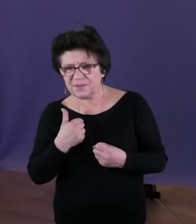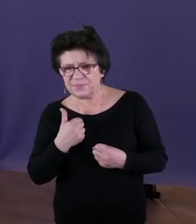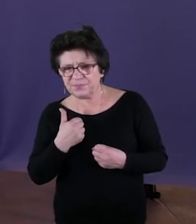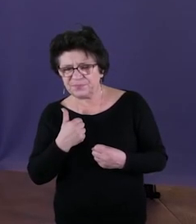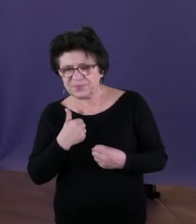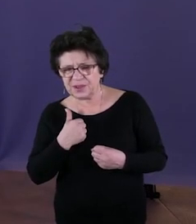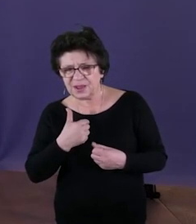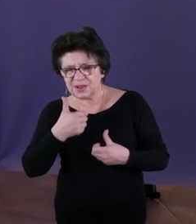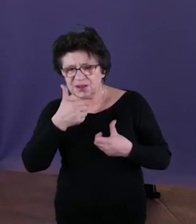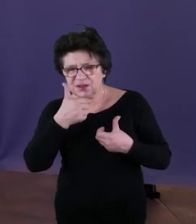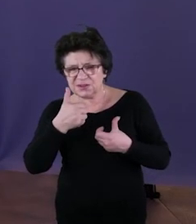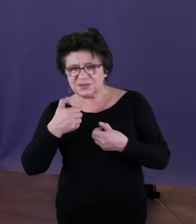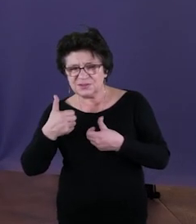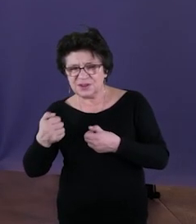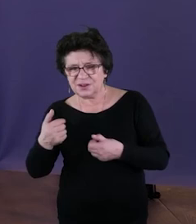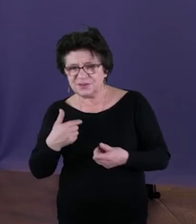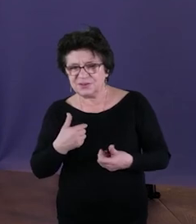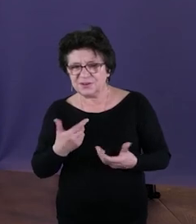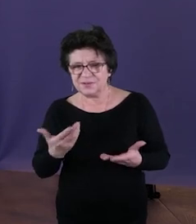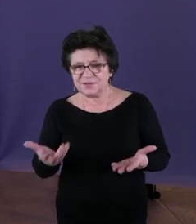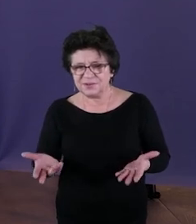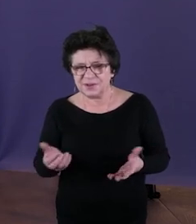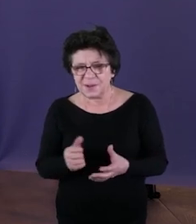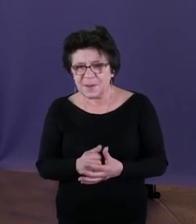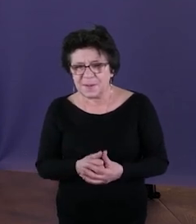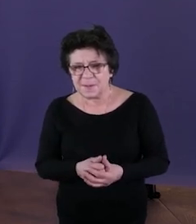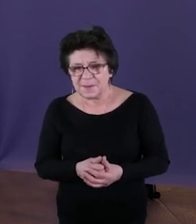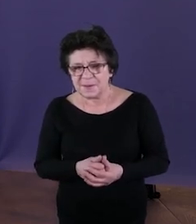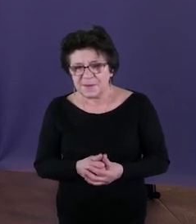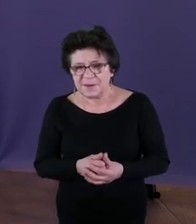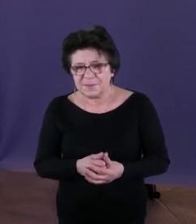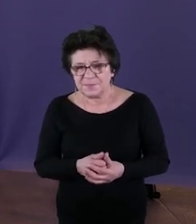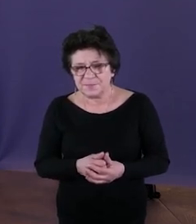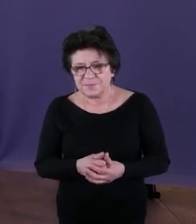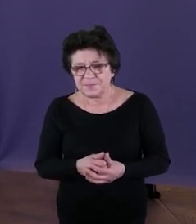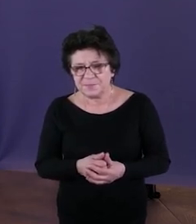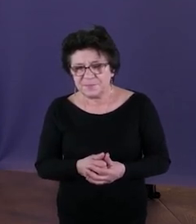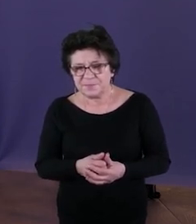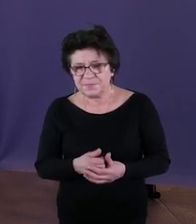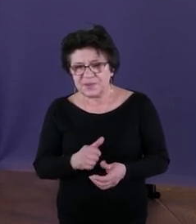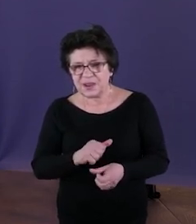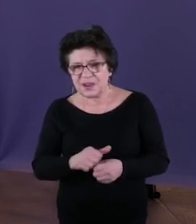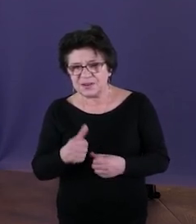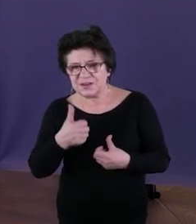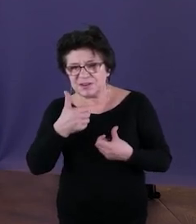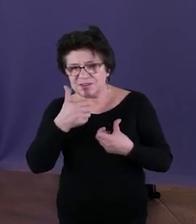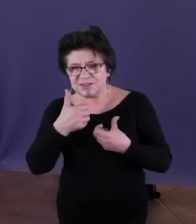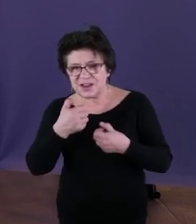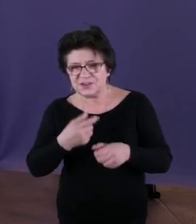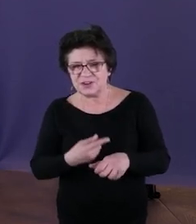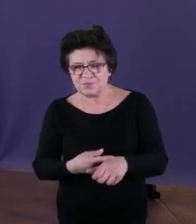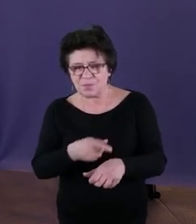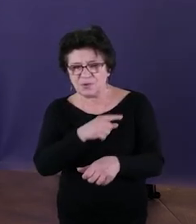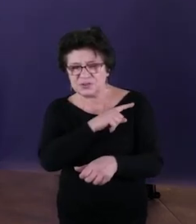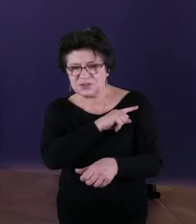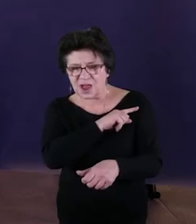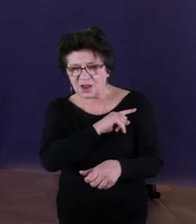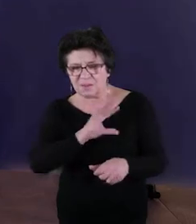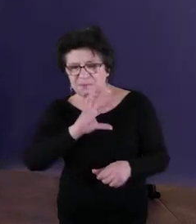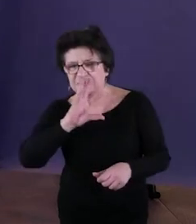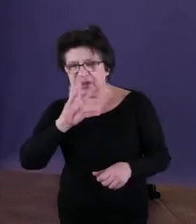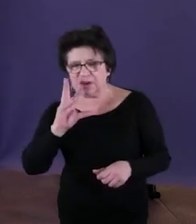nie ten przewodnik na ratunek diabła maniałą świętymi grzesznikom tam jest zdjęcie z cerkwi i poznańskie i tam jest